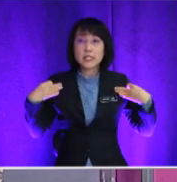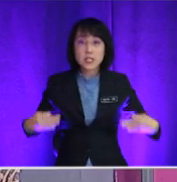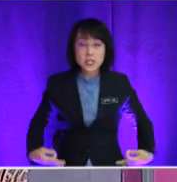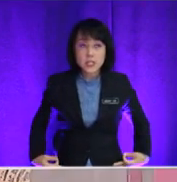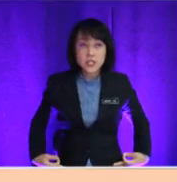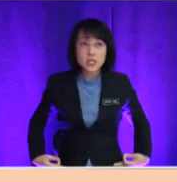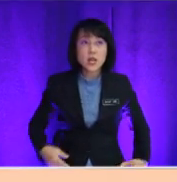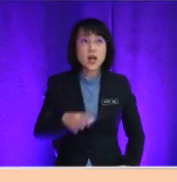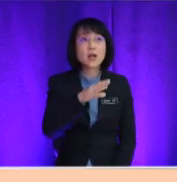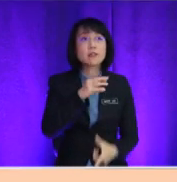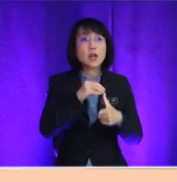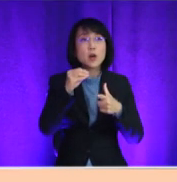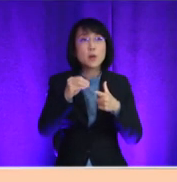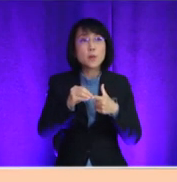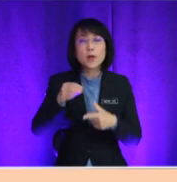bakteri